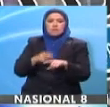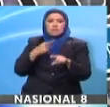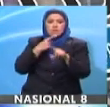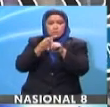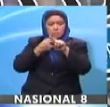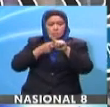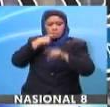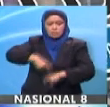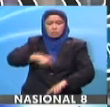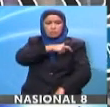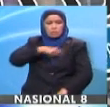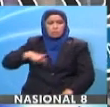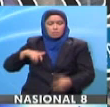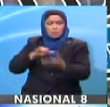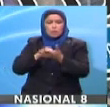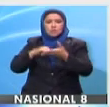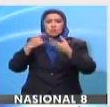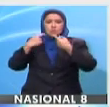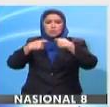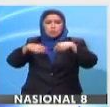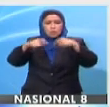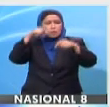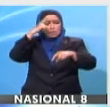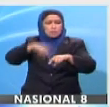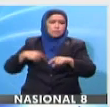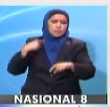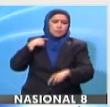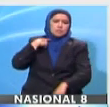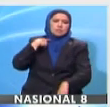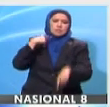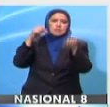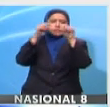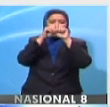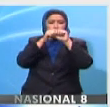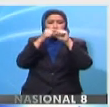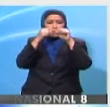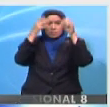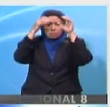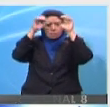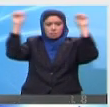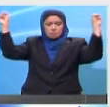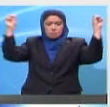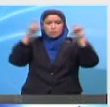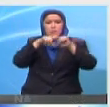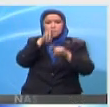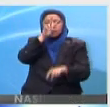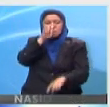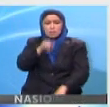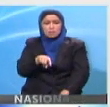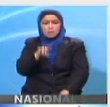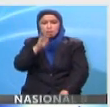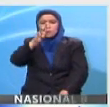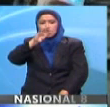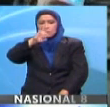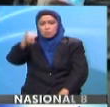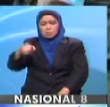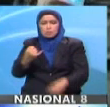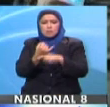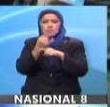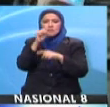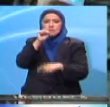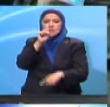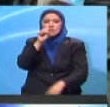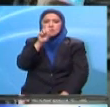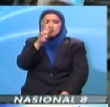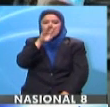dikatakan Cuba memberas ugut bekas majikannya sehingga 2.5 juta Swiss FR Dia mengancam akan mendedahkan maklumat